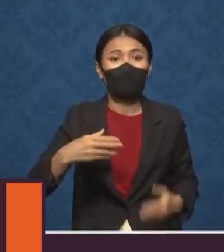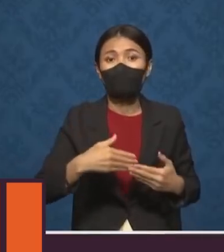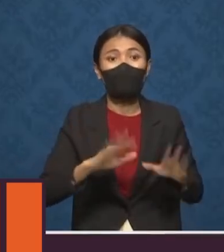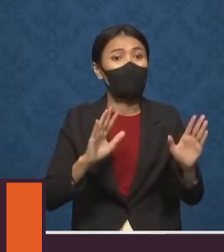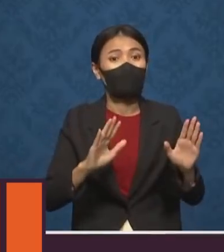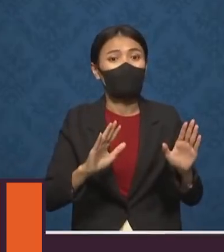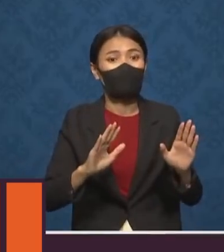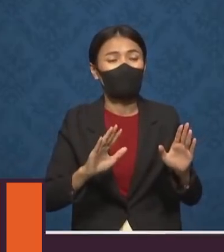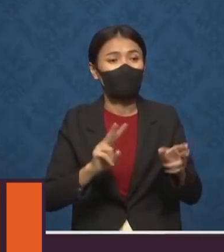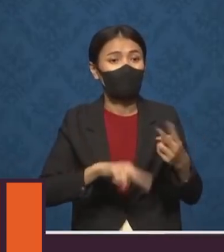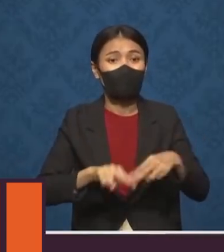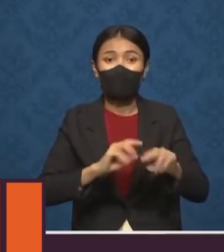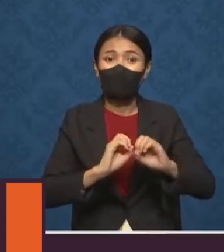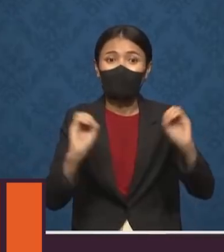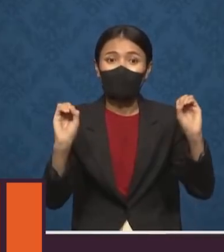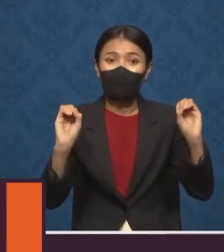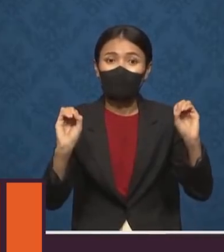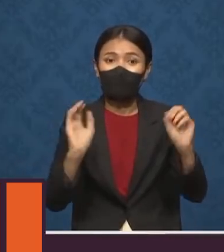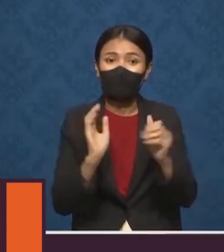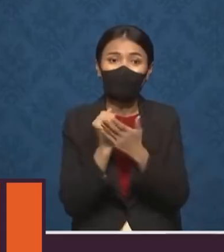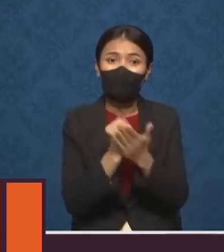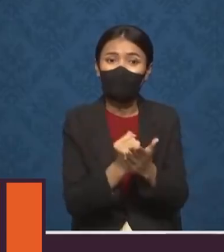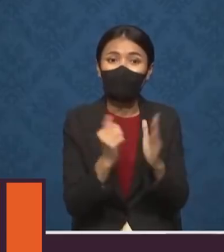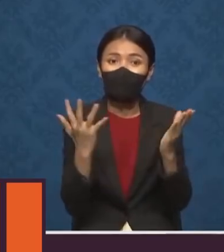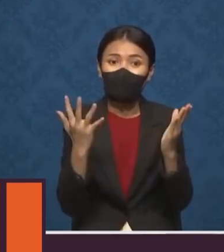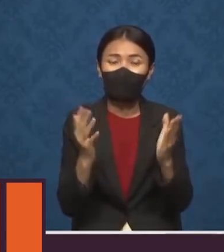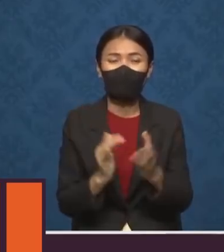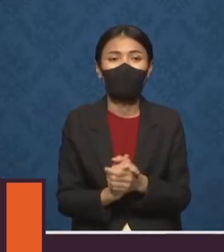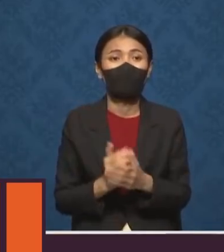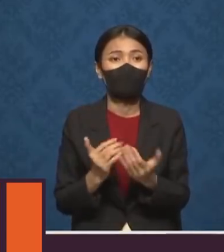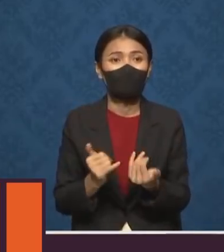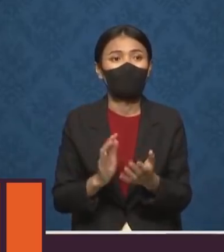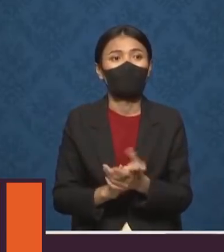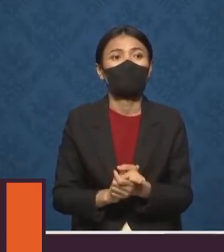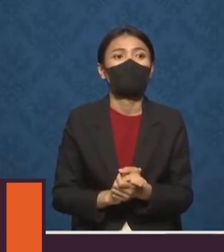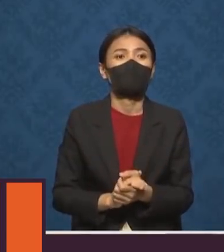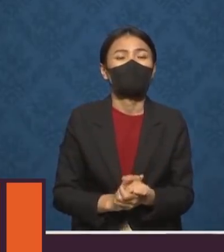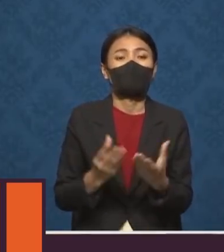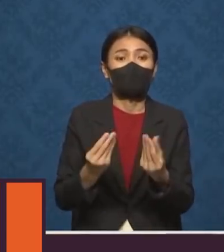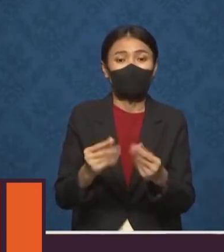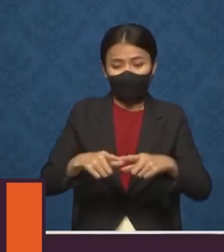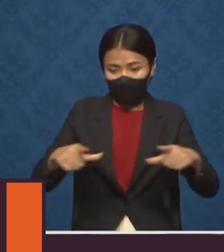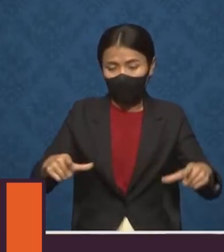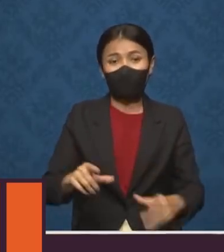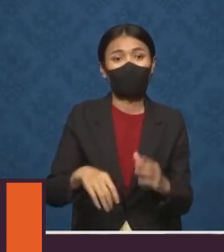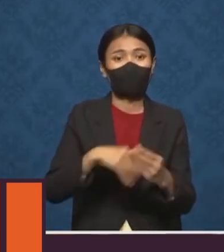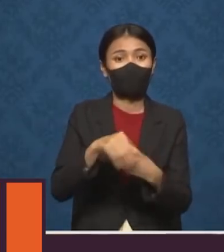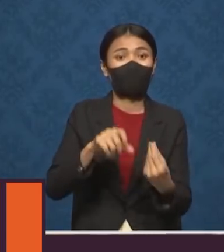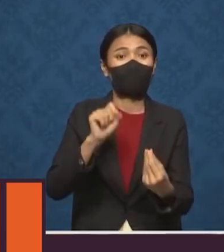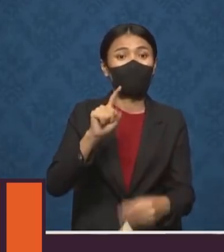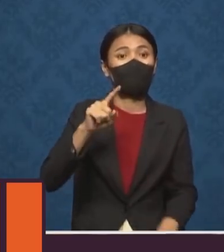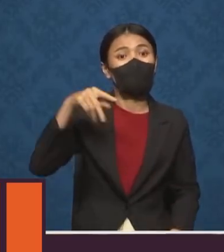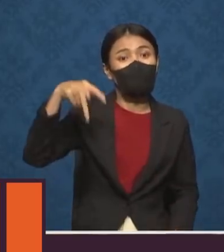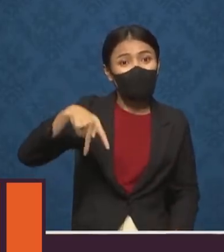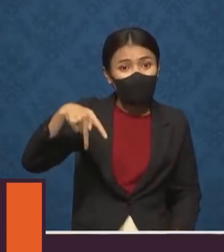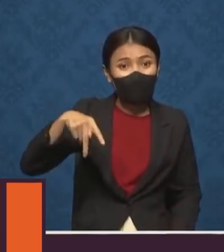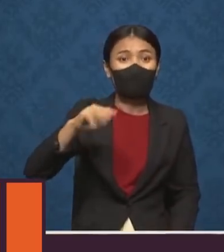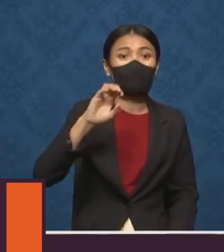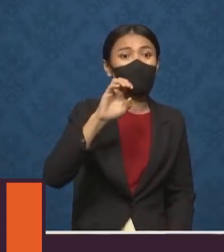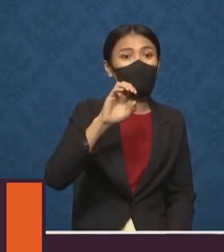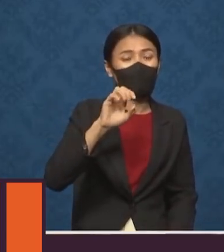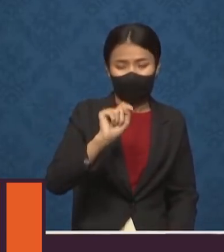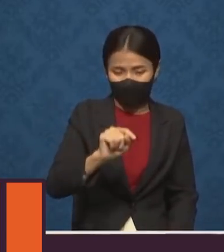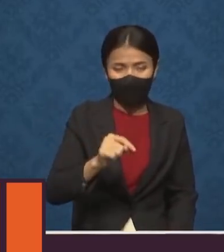หลังค่ะท่านประธานคะในเขตพื้นที่เศรษฐกิจพิเศษที่ถูกสร้างภาพขายฝันว่าเป็นมหานครแห่ง